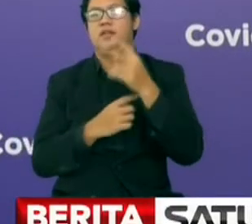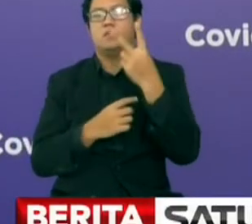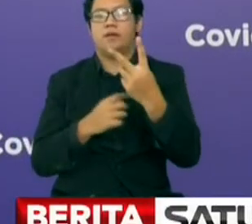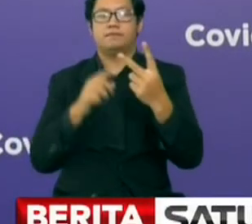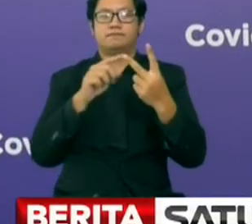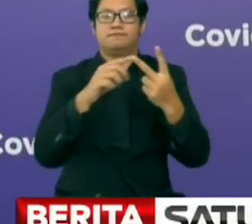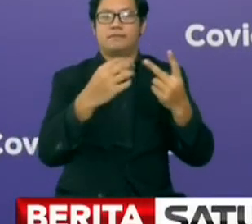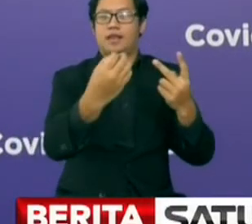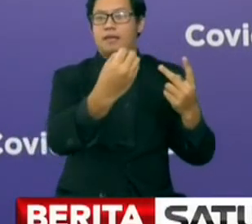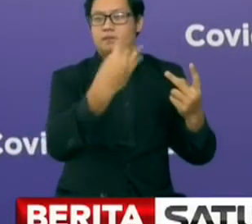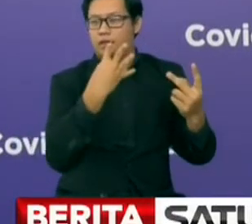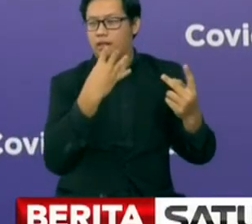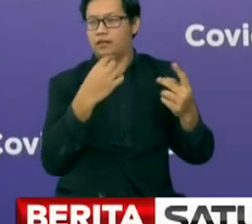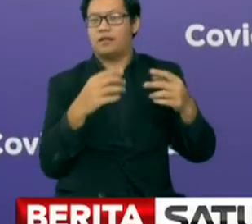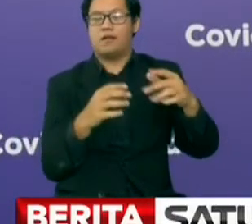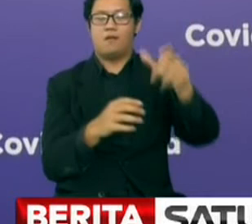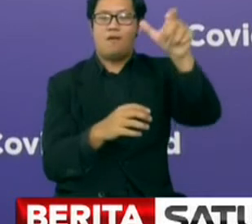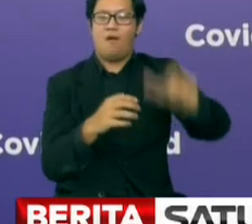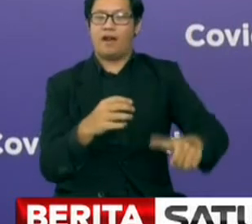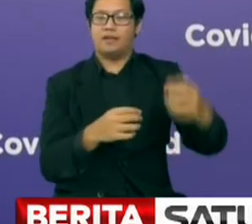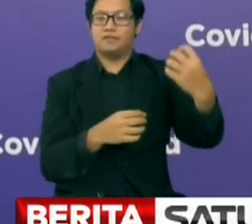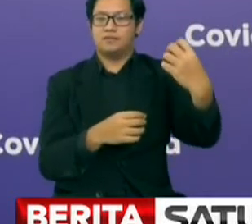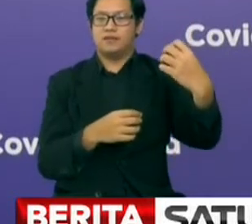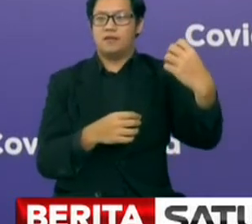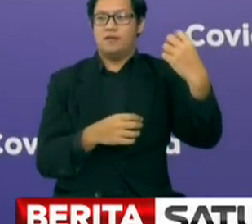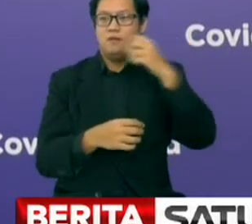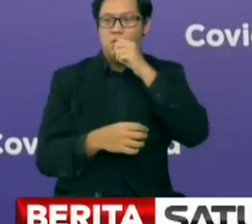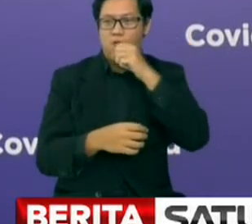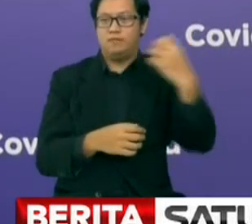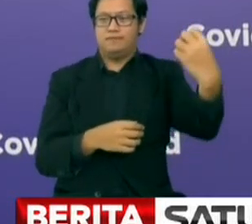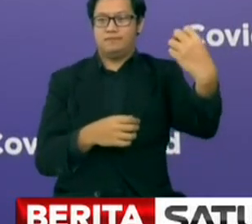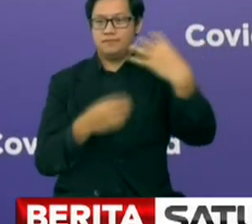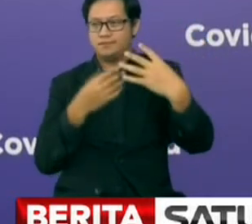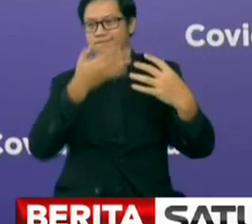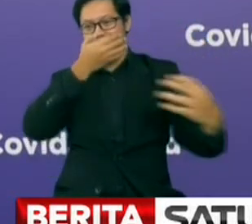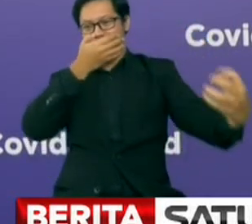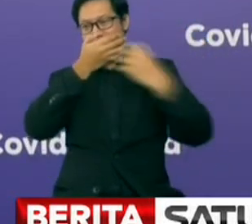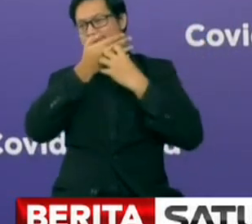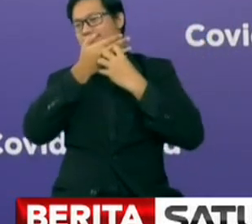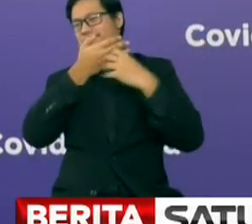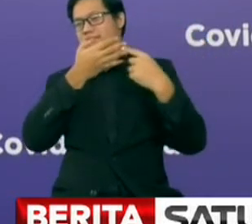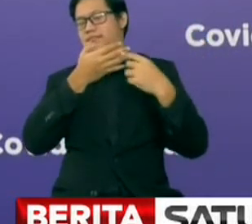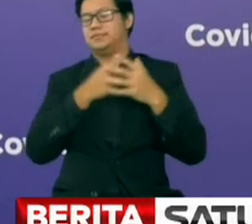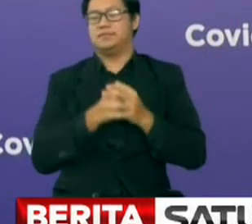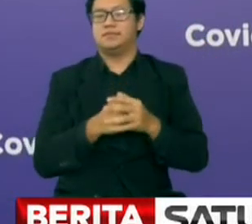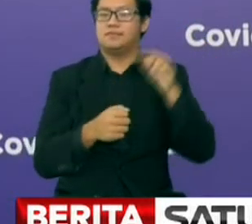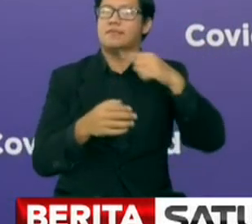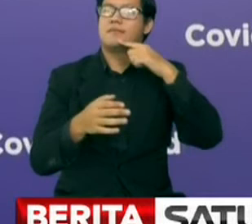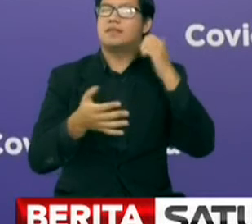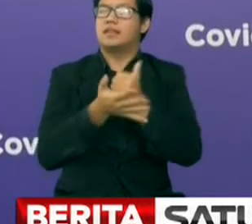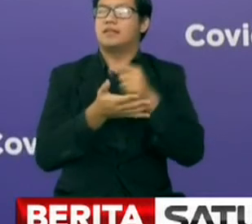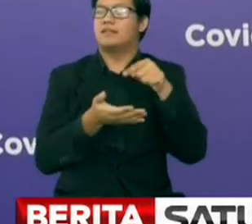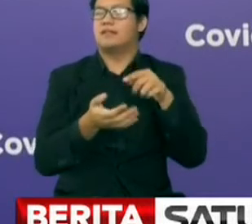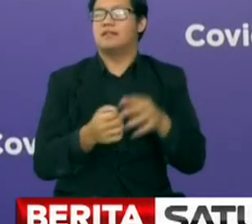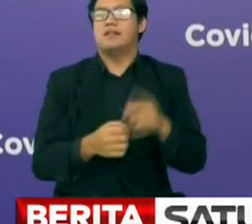langsung dari droplet pada saat ada orang lain yang batu atau yang bersin ini menjadi penting dan